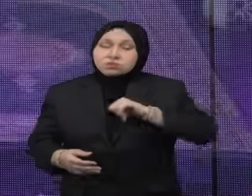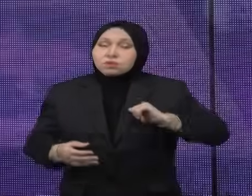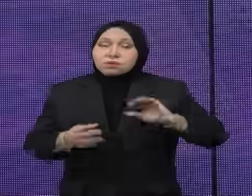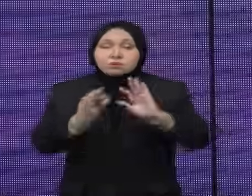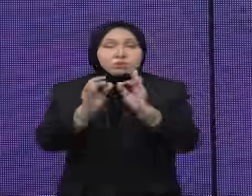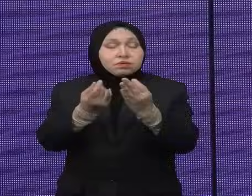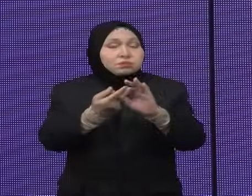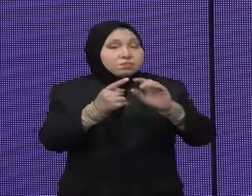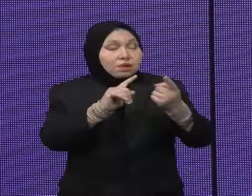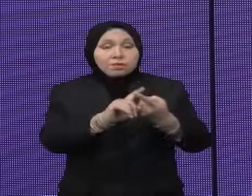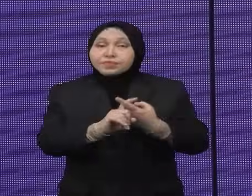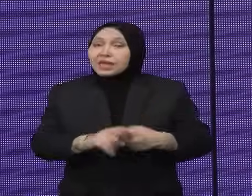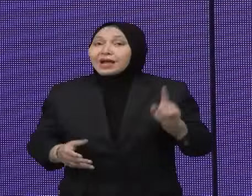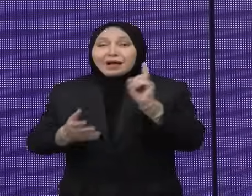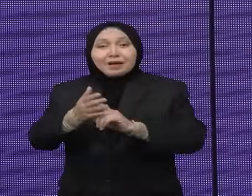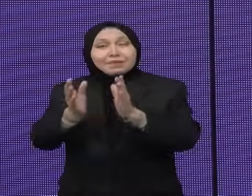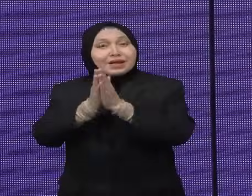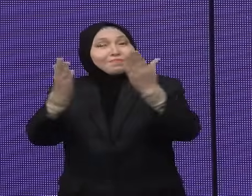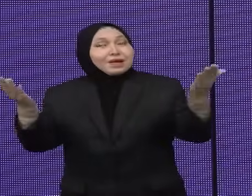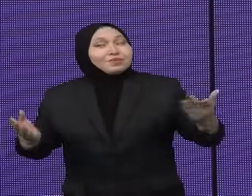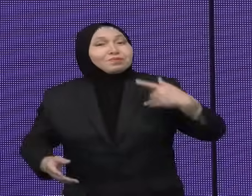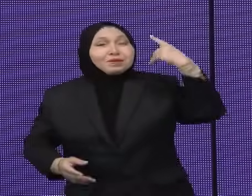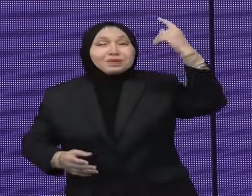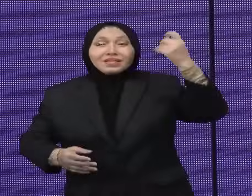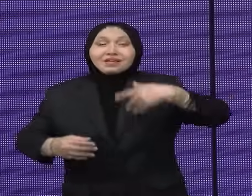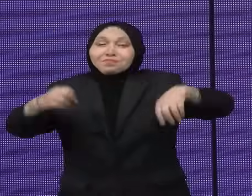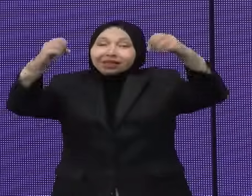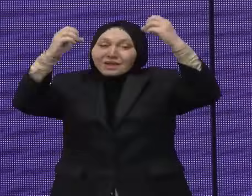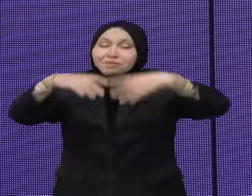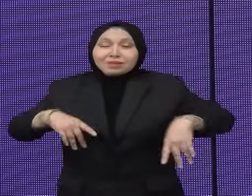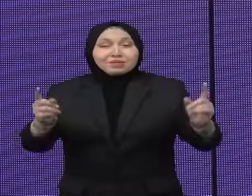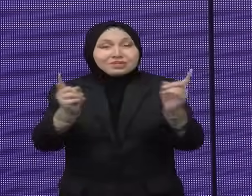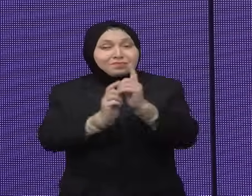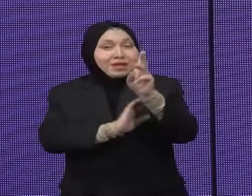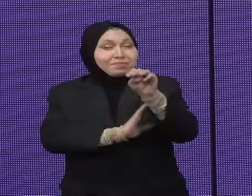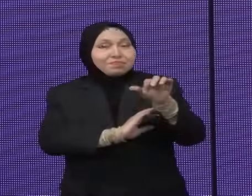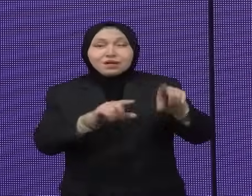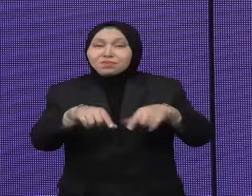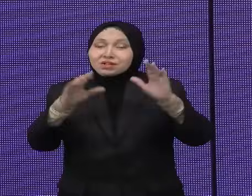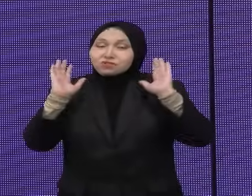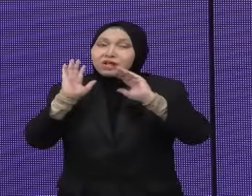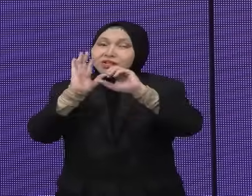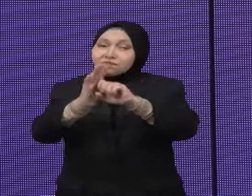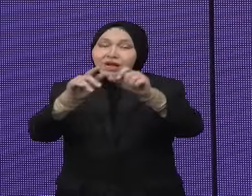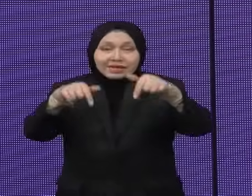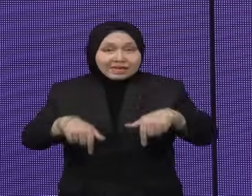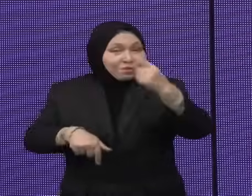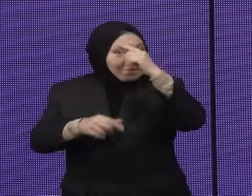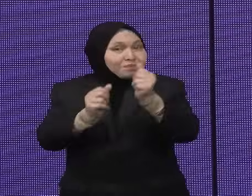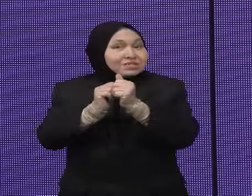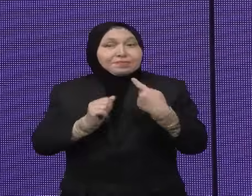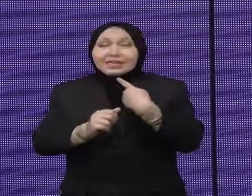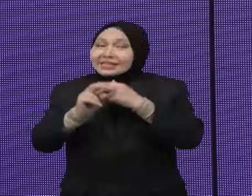sahbihi ajma'in. Amma ba'du. Apa khabar tuan-tuan dan puan yang dirahmati Allah sekalian? Kita bertemu dalam My Quran Time, Quran Salat Infak, pada hari ini untuk sama-sama kita